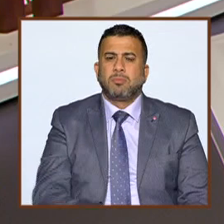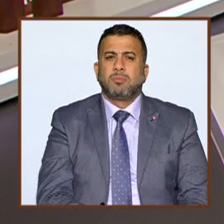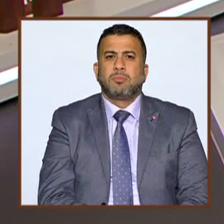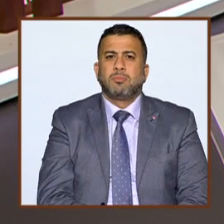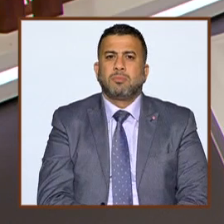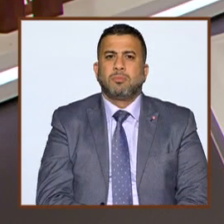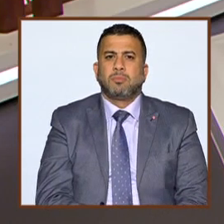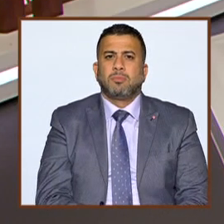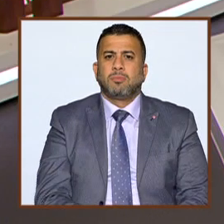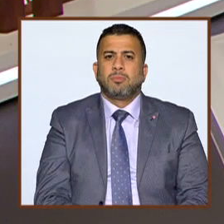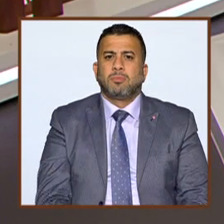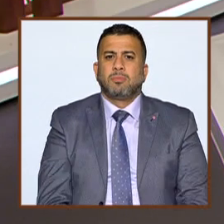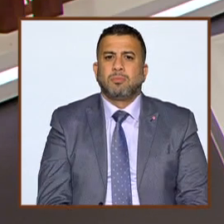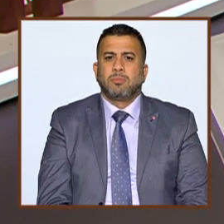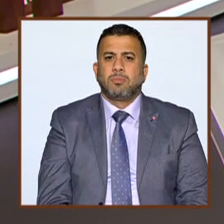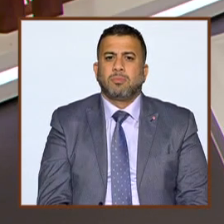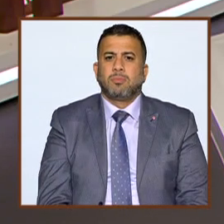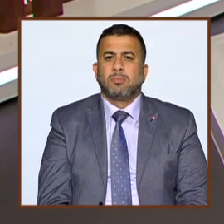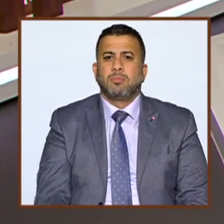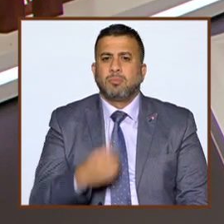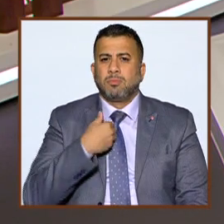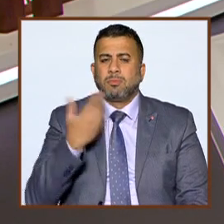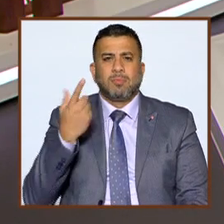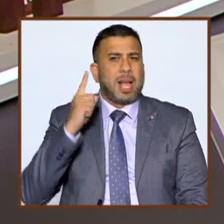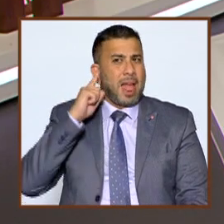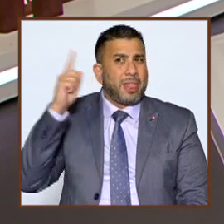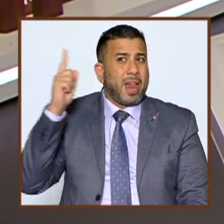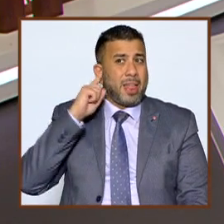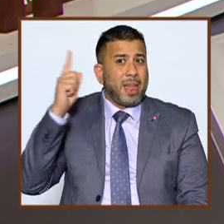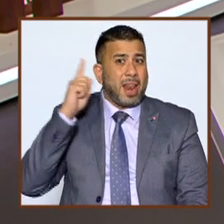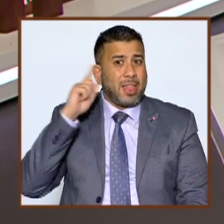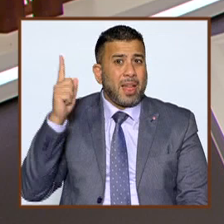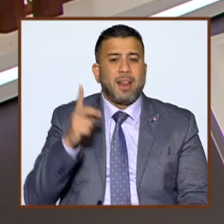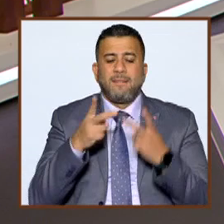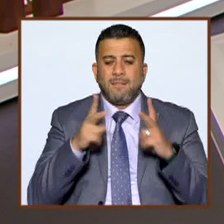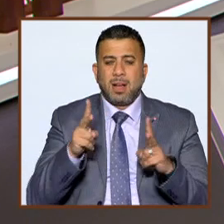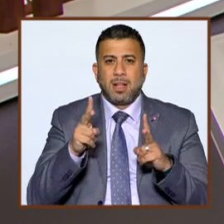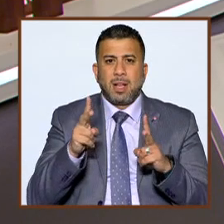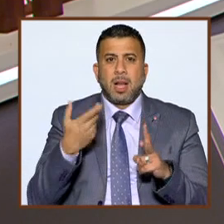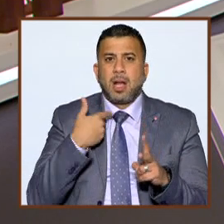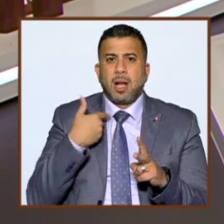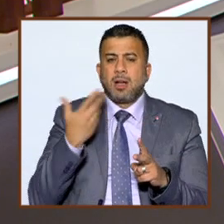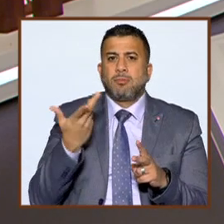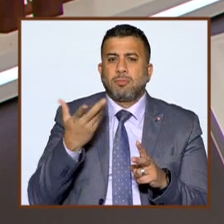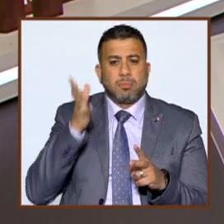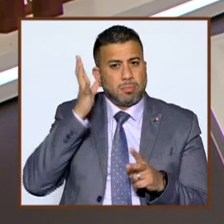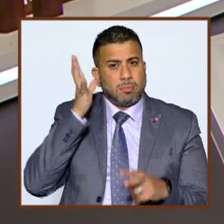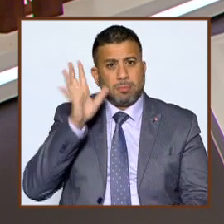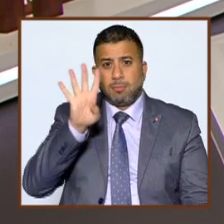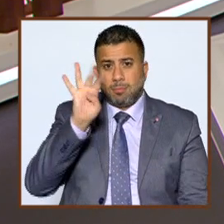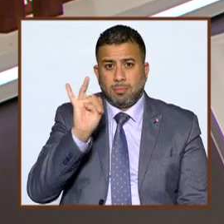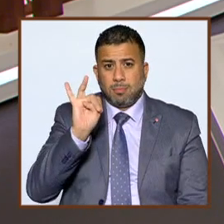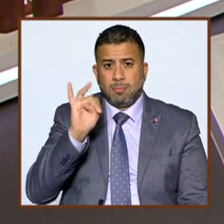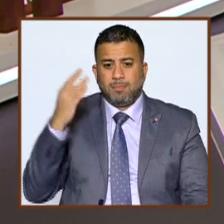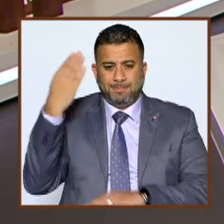مع الحدود بدخل عمان، أذن علي قال لي أن أجمع وأقصر الصلاة وأنا يعني